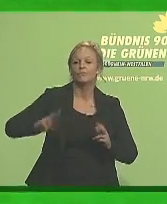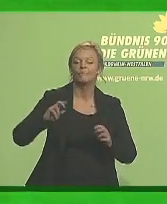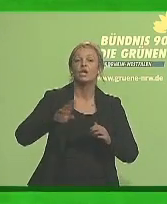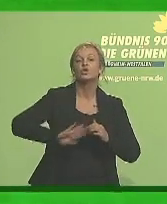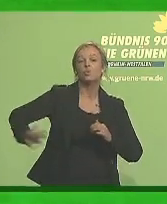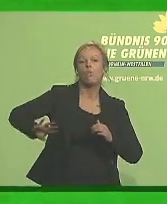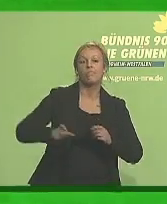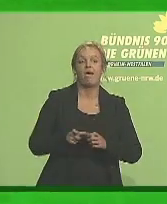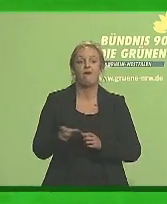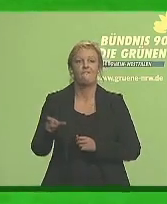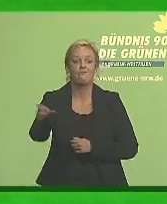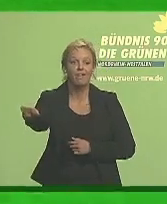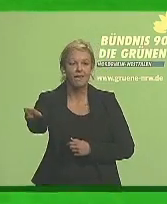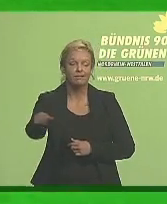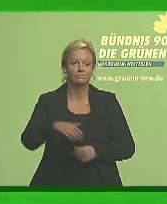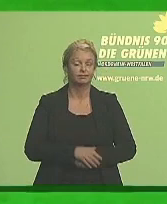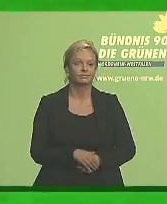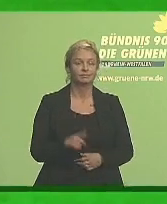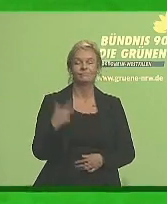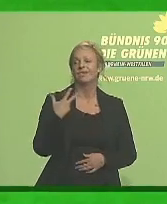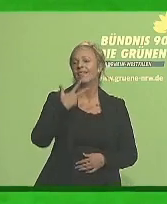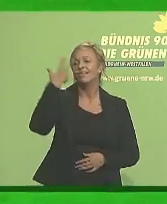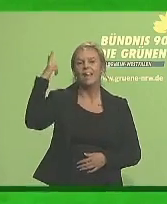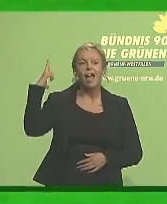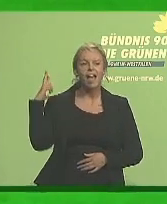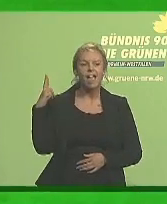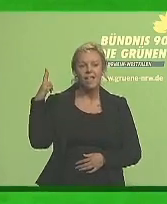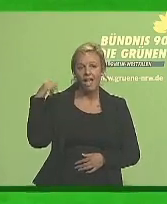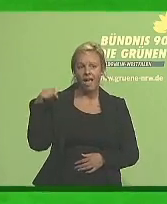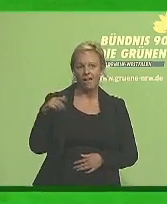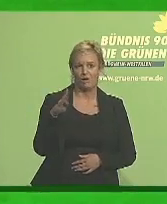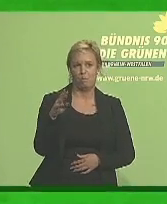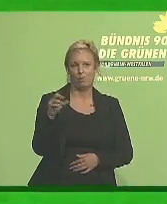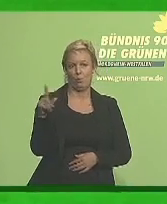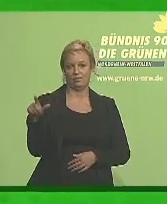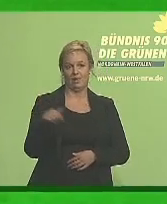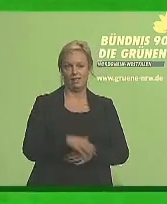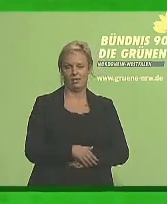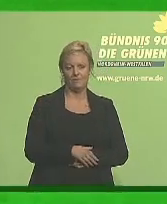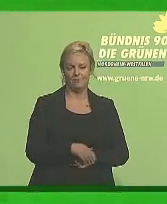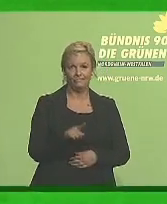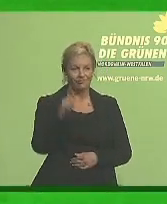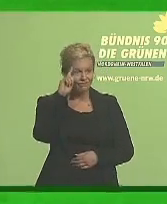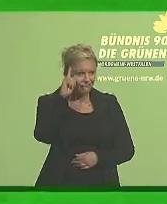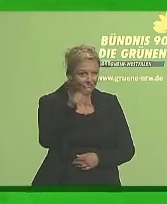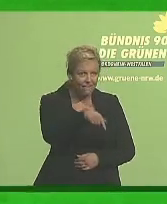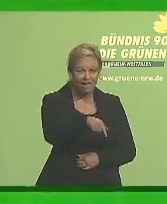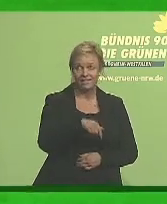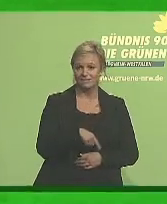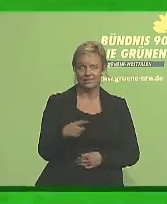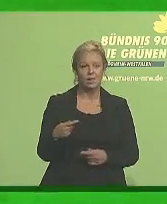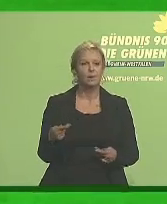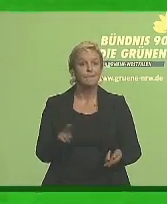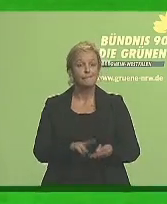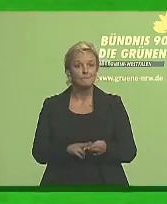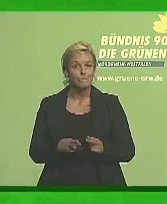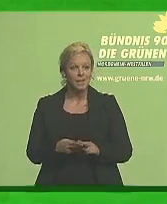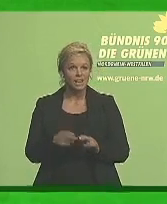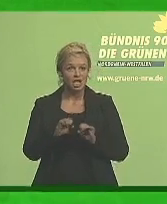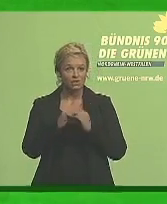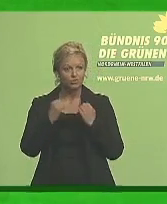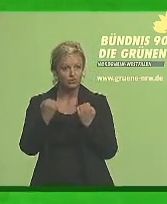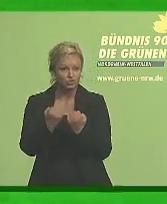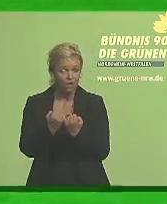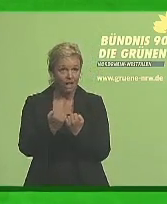der ist jetzt seit 3 Jahren in Brüssel. Der weiß, dass mehr als die Hälfte der Mitgliedstaaten